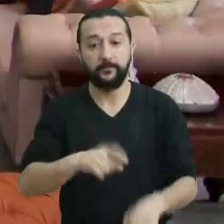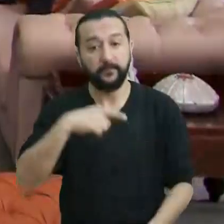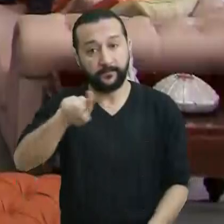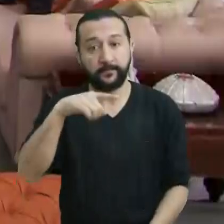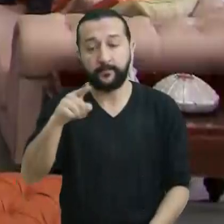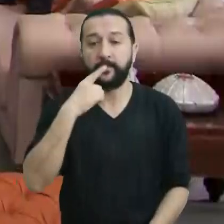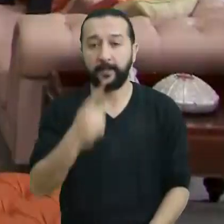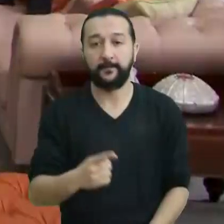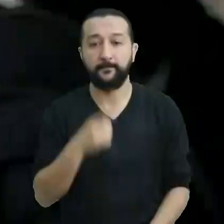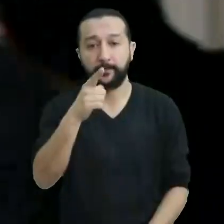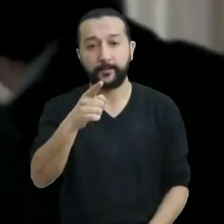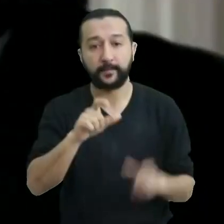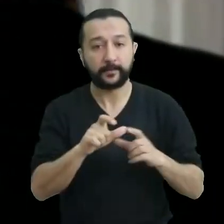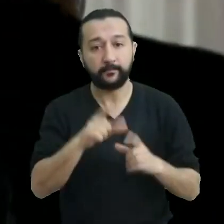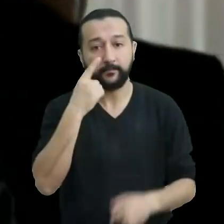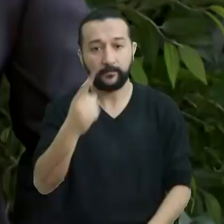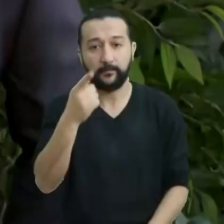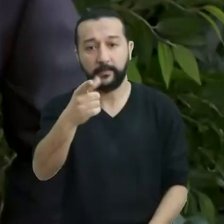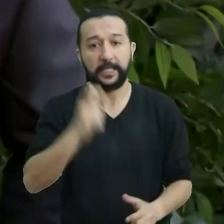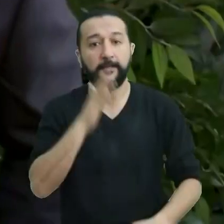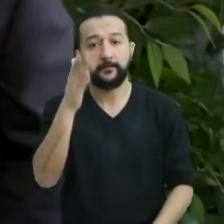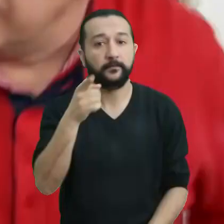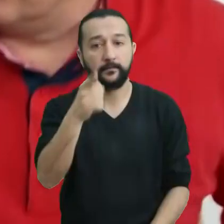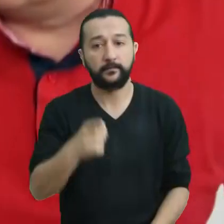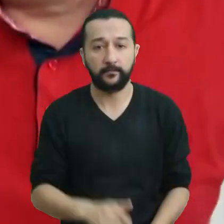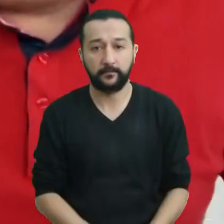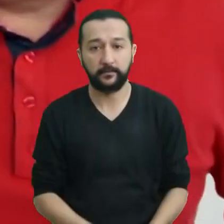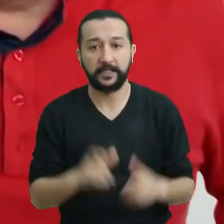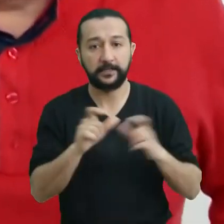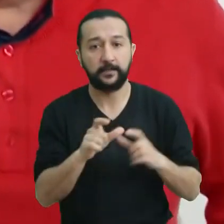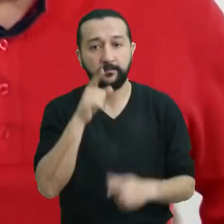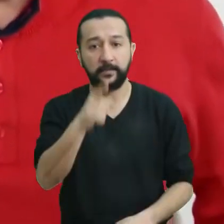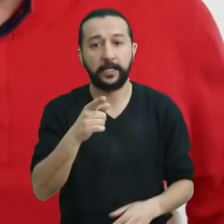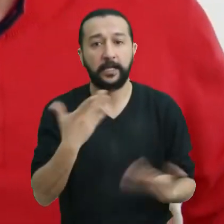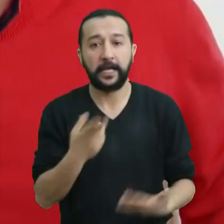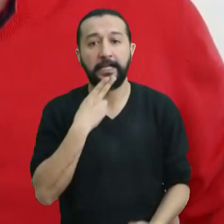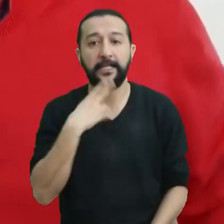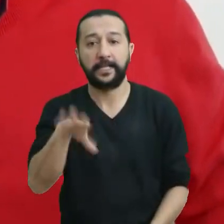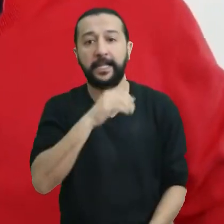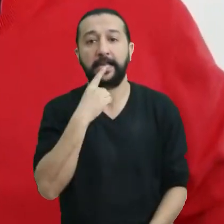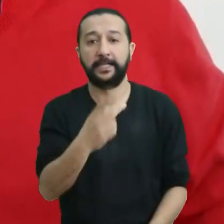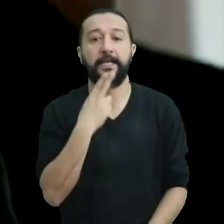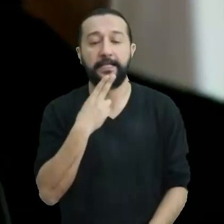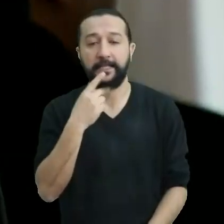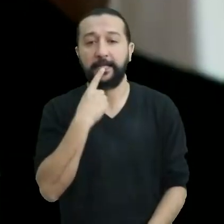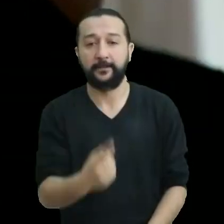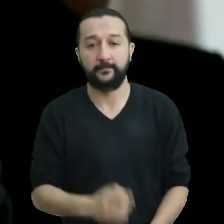da peşlerinden gidiyor. Sen bana... Sen nereye gidiyorsun? Sarp, kadınlar dedik.